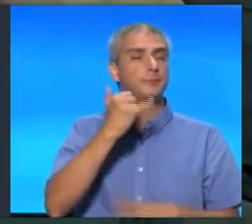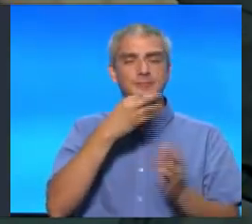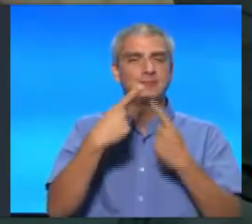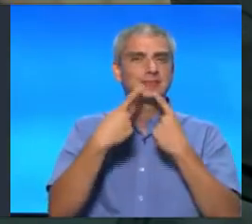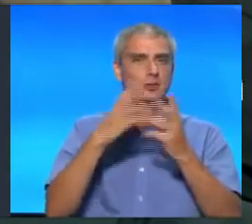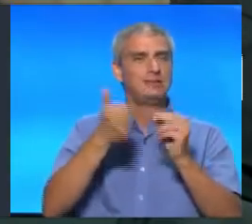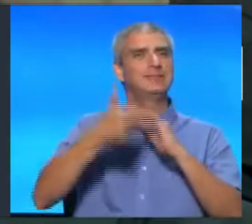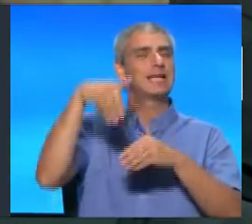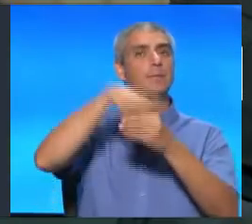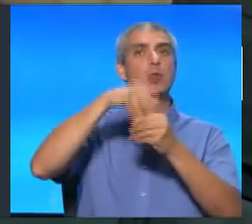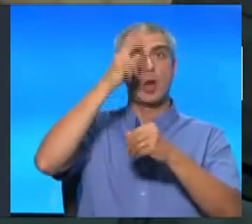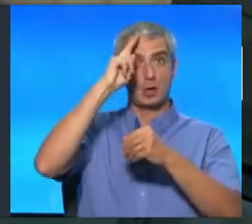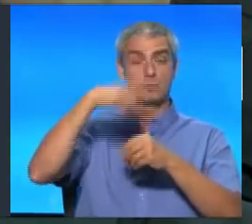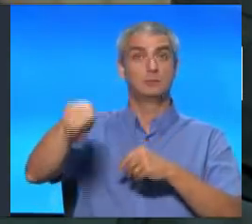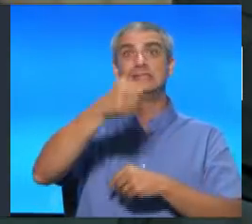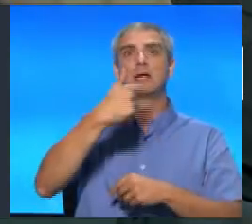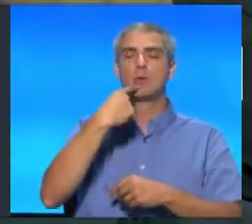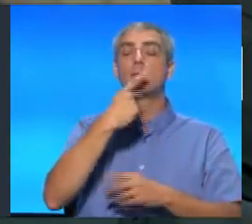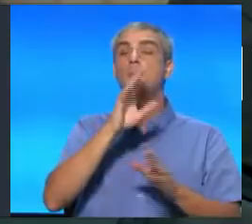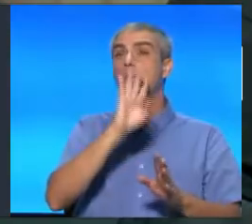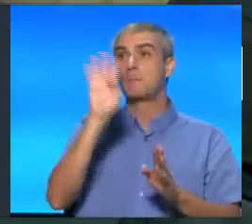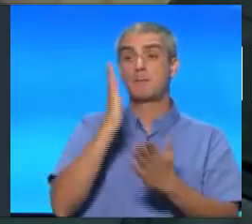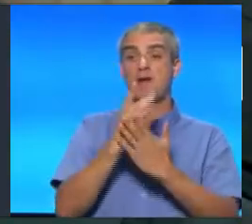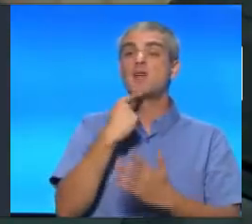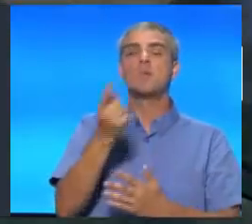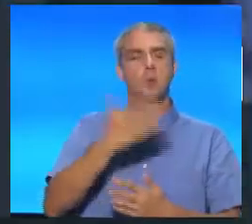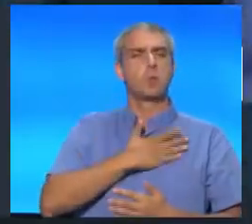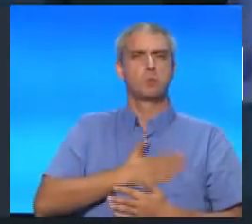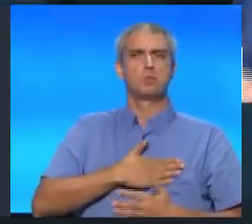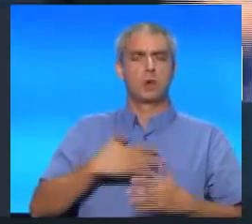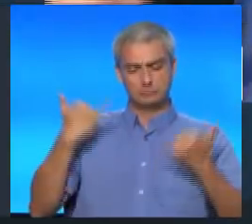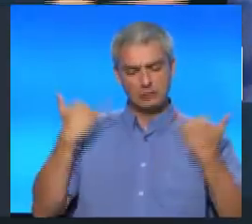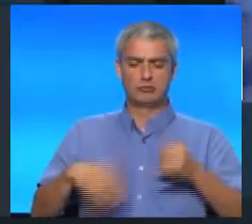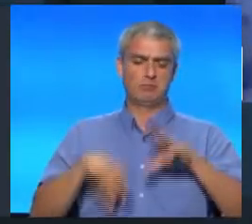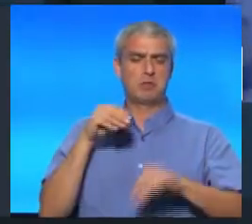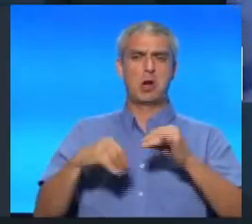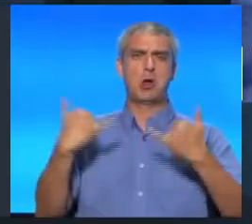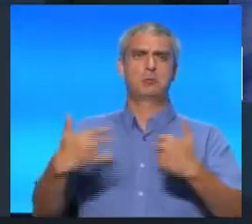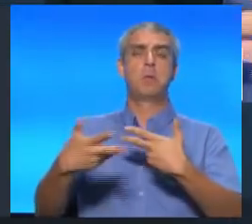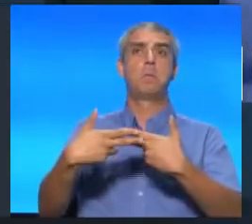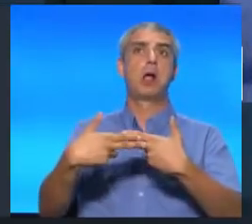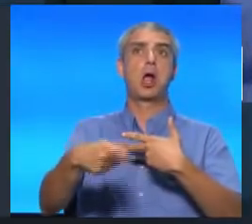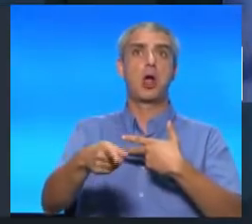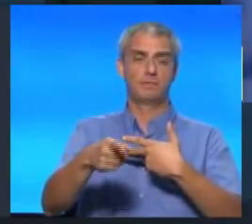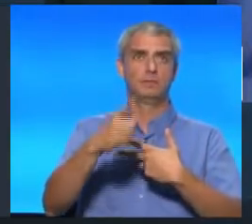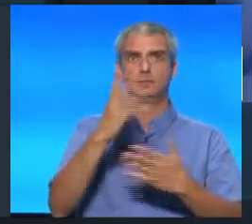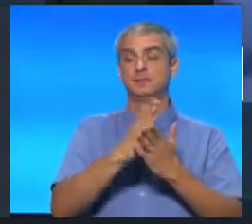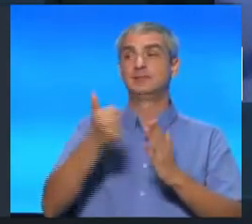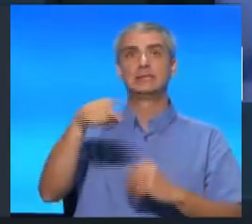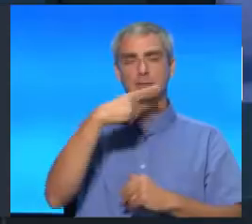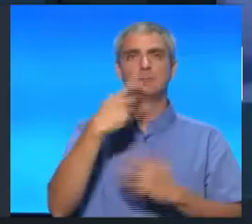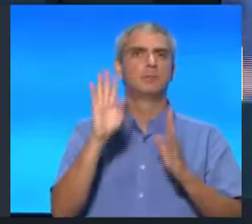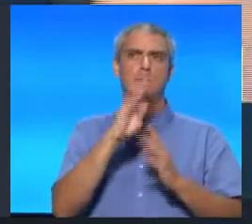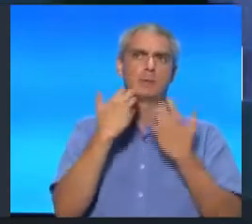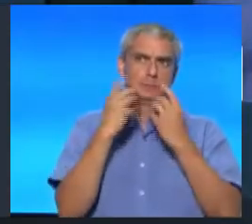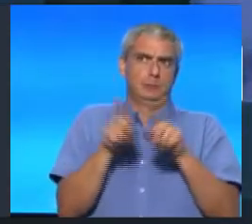שרים בליכוד, טוענים אותם שרים שנתניהו אמר להם שהוא מבחינתו היה רוצה ללכת לבחירות חדשות כבר בזמן הקרוב. לדברי אותם שרים, נתניהו מסביר בדיוק כמו